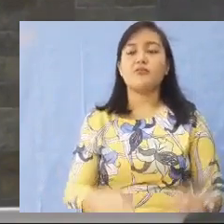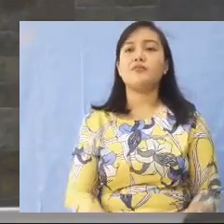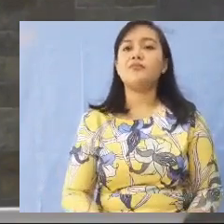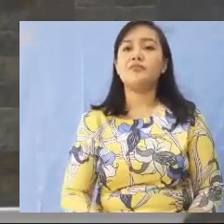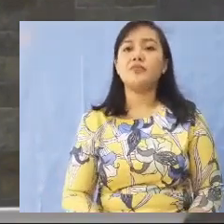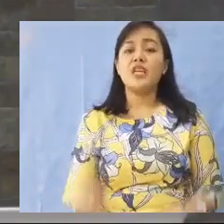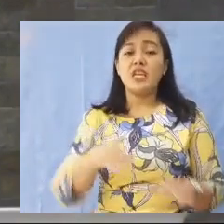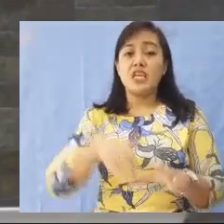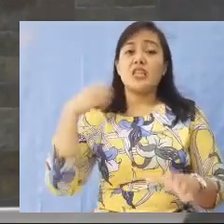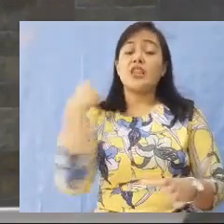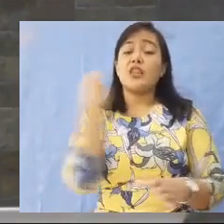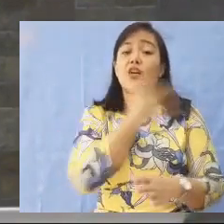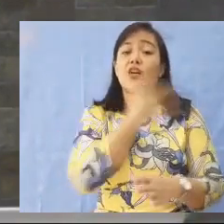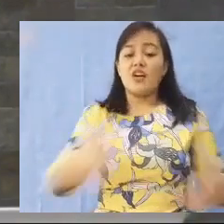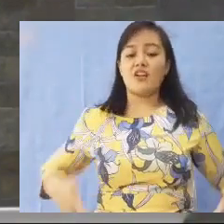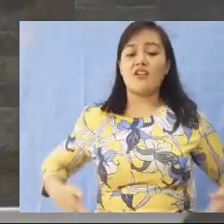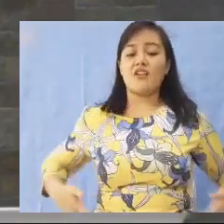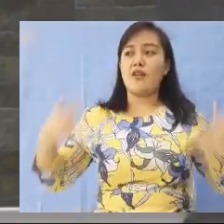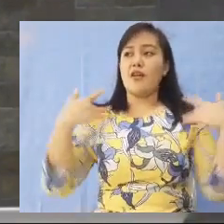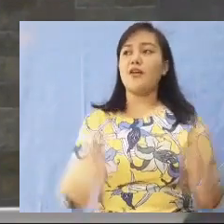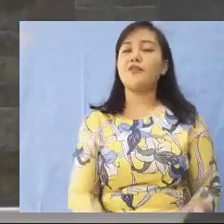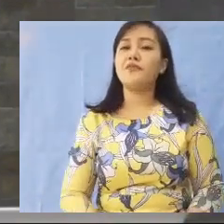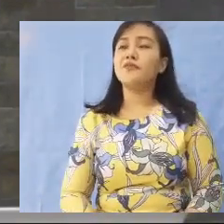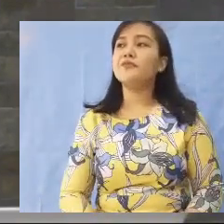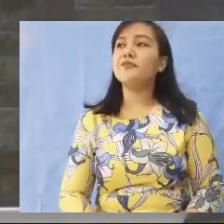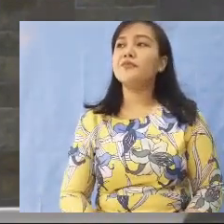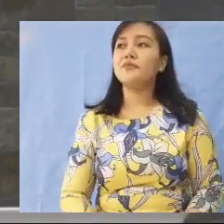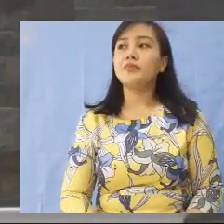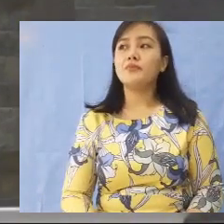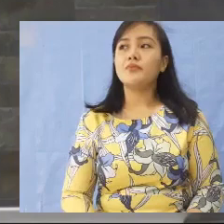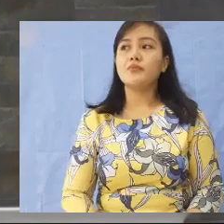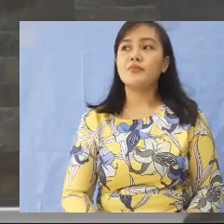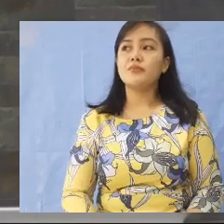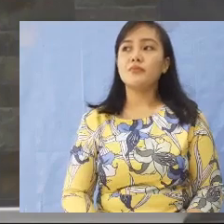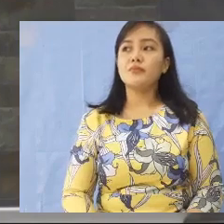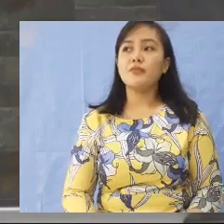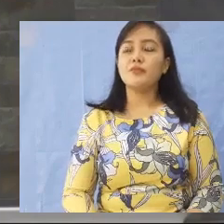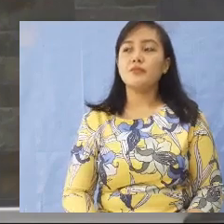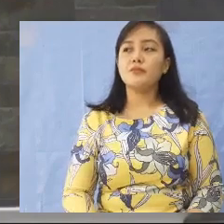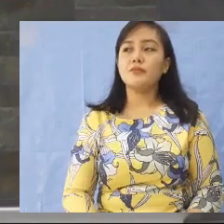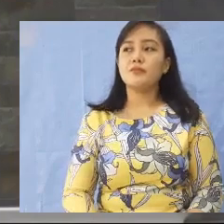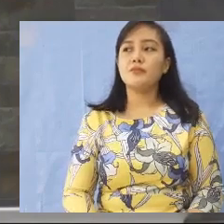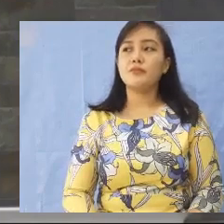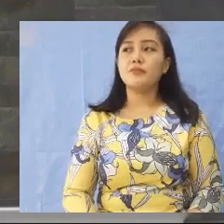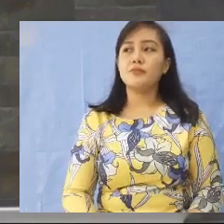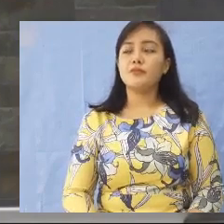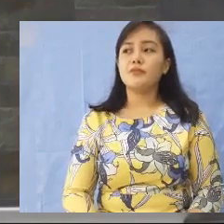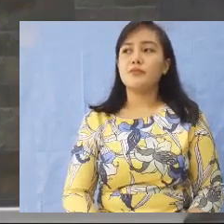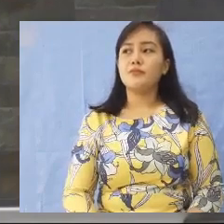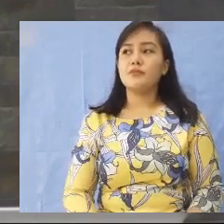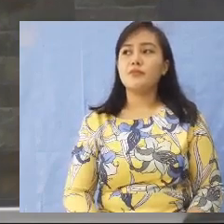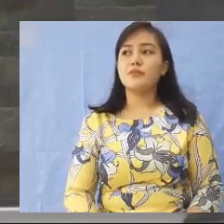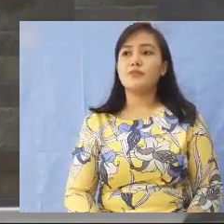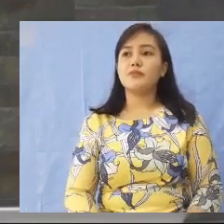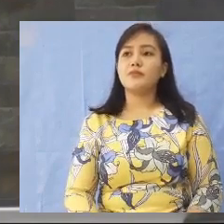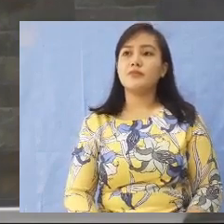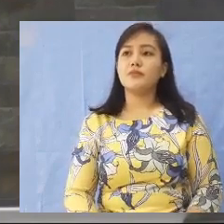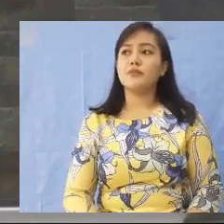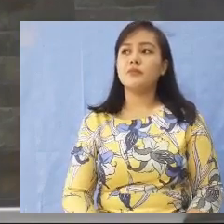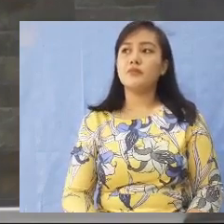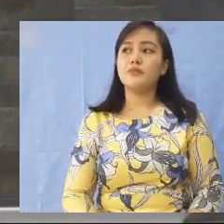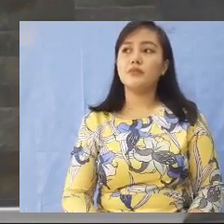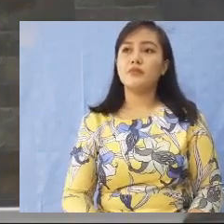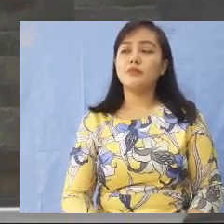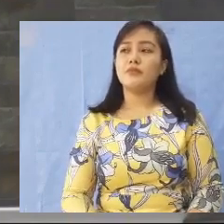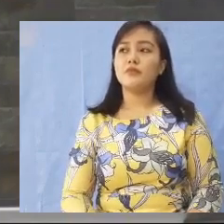Lahat tayo ay may, I don't know, kung anumang bagay yung ipinagmamalaki natin sa atin pong buhay.